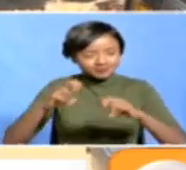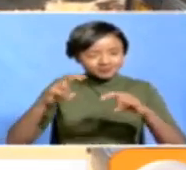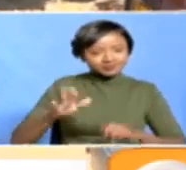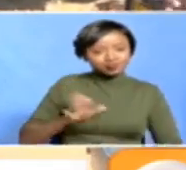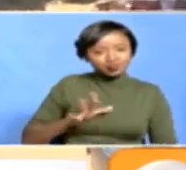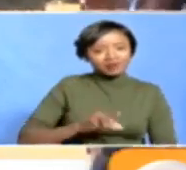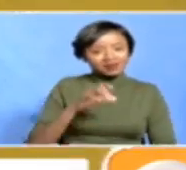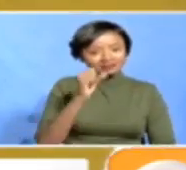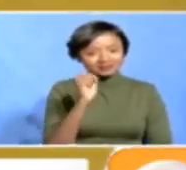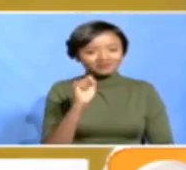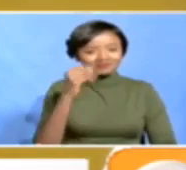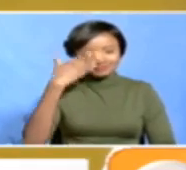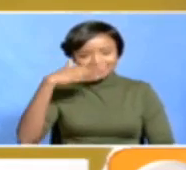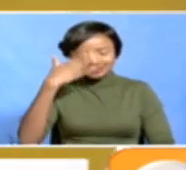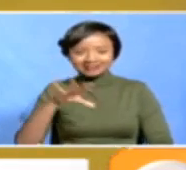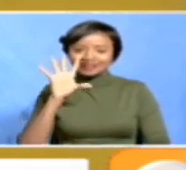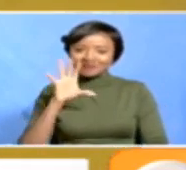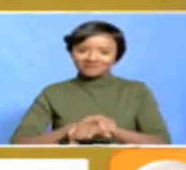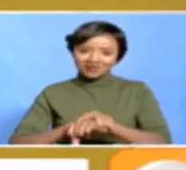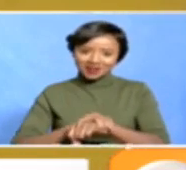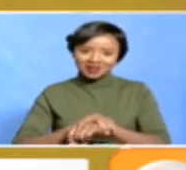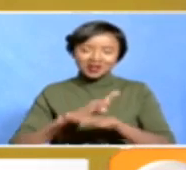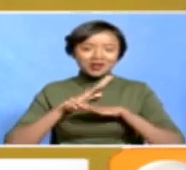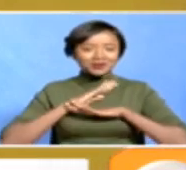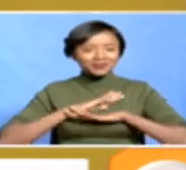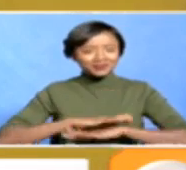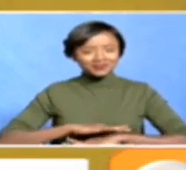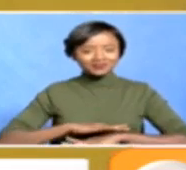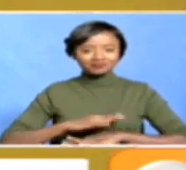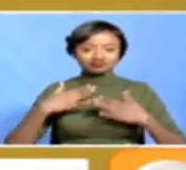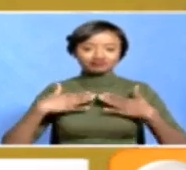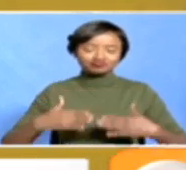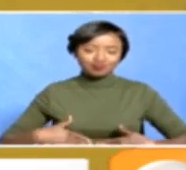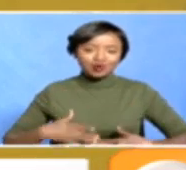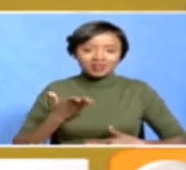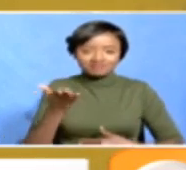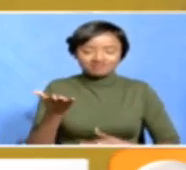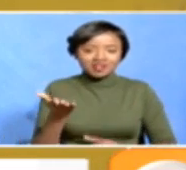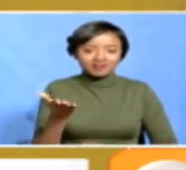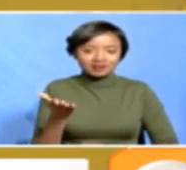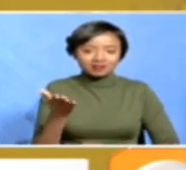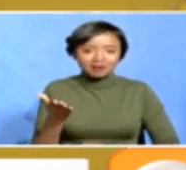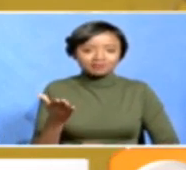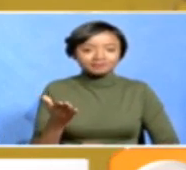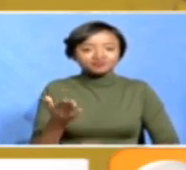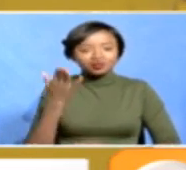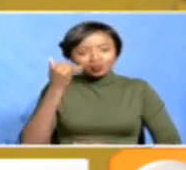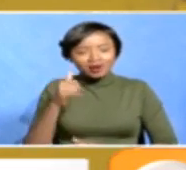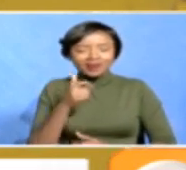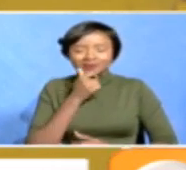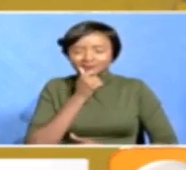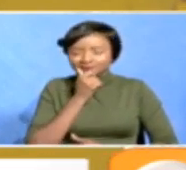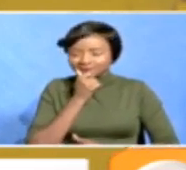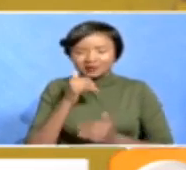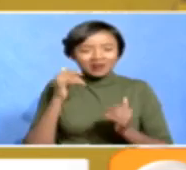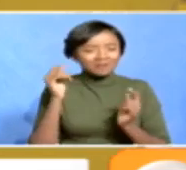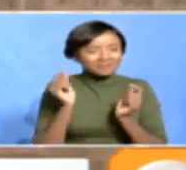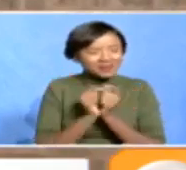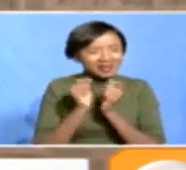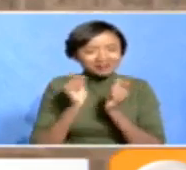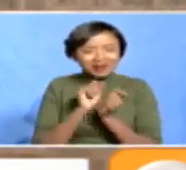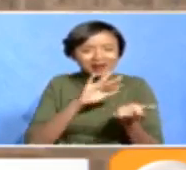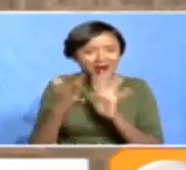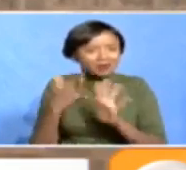bila ya mafanikio. Na hapa hofu yao inapata kudhihiri. Msumari kwenye kidonda chao ikiwa ni hali ya maiti ya mpendwa